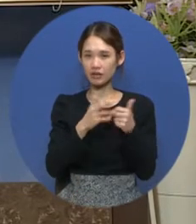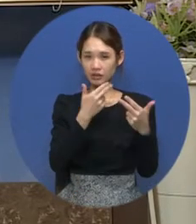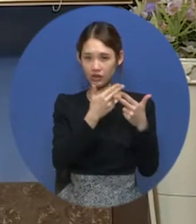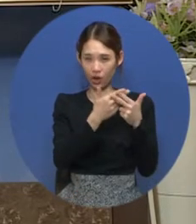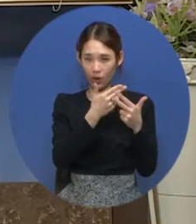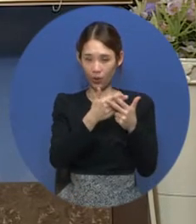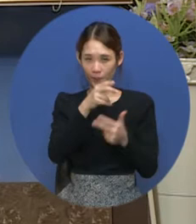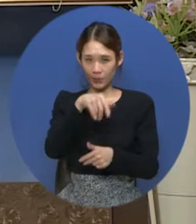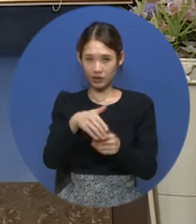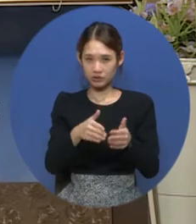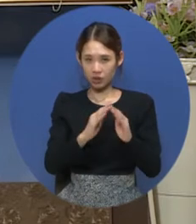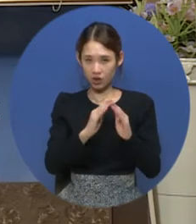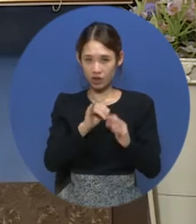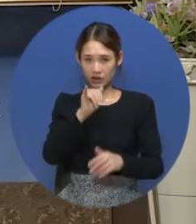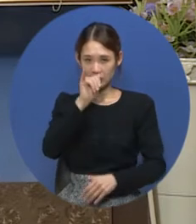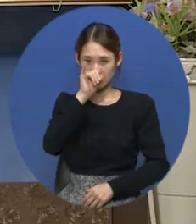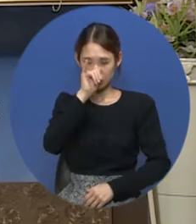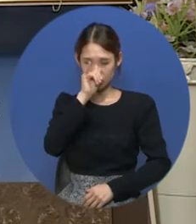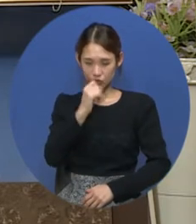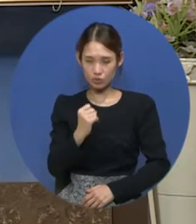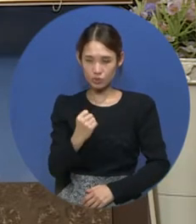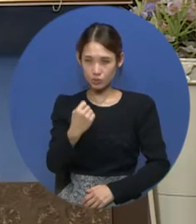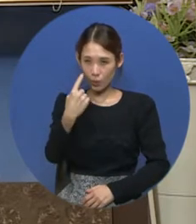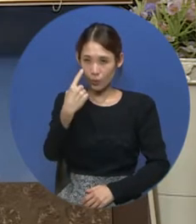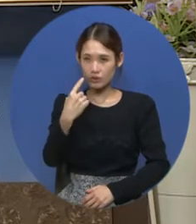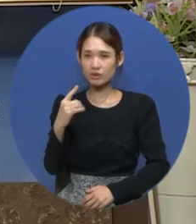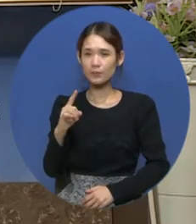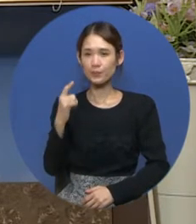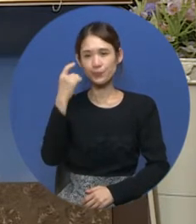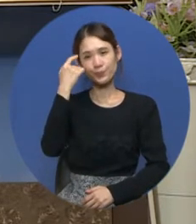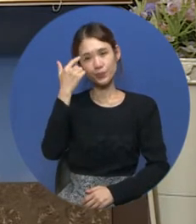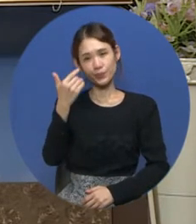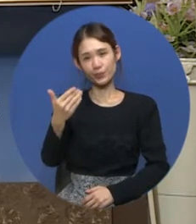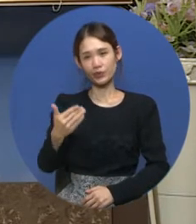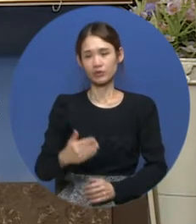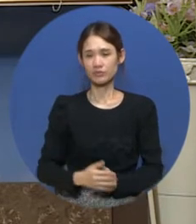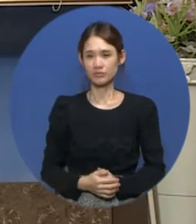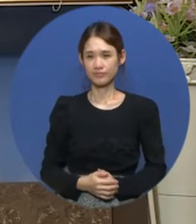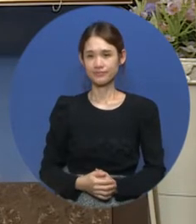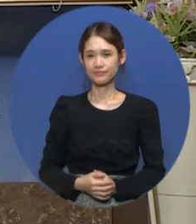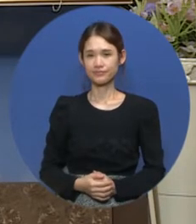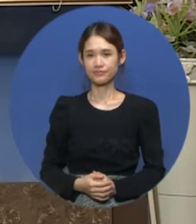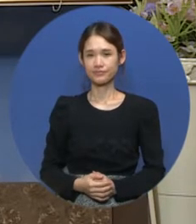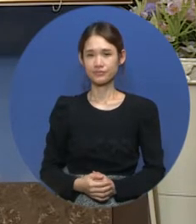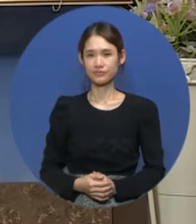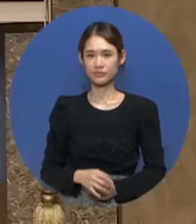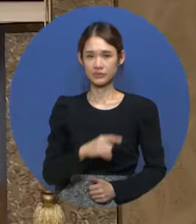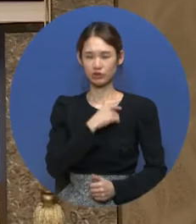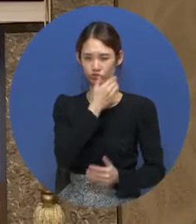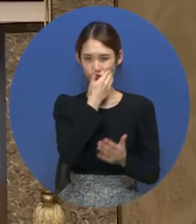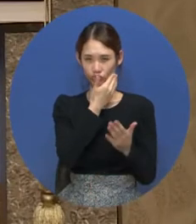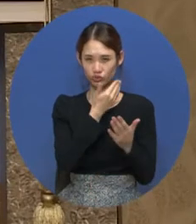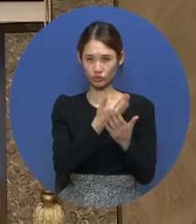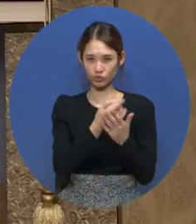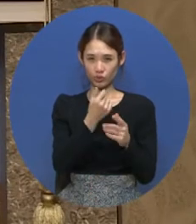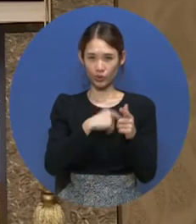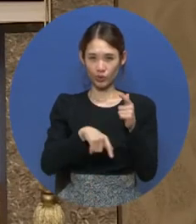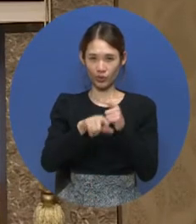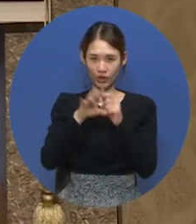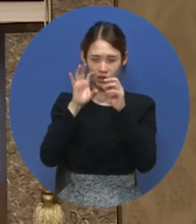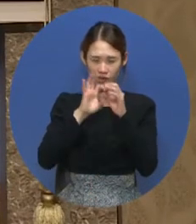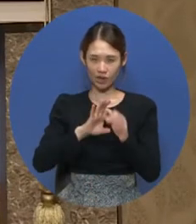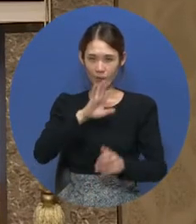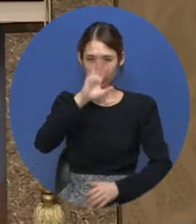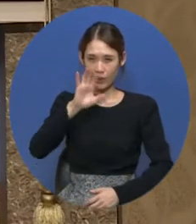협회가 설립하게 된 계기가 궁금하거든요 이 가장 중요한 것을 조금 전에 돼서 우리가